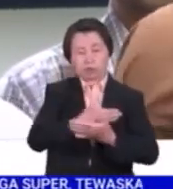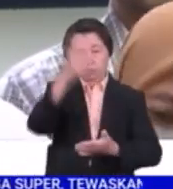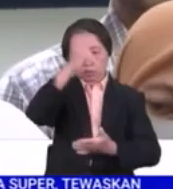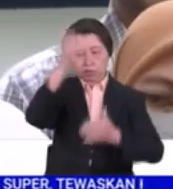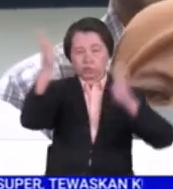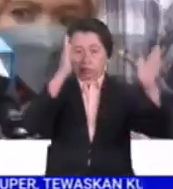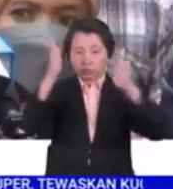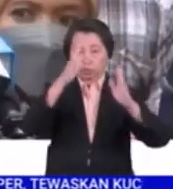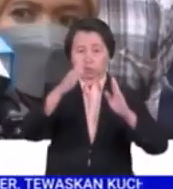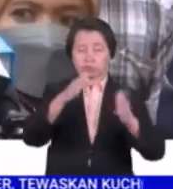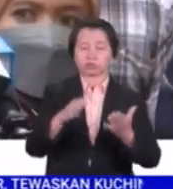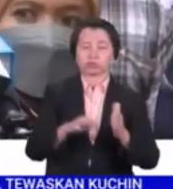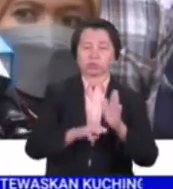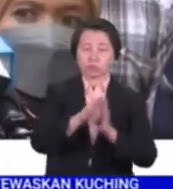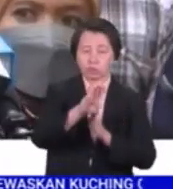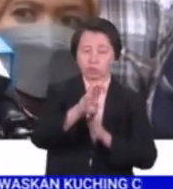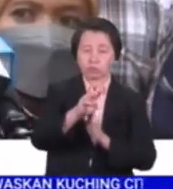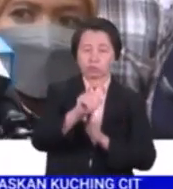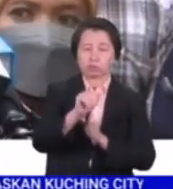Kerajaan Malaysia Madani.